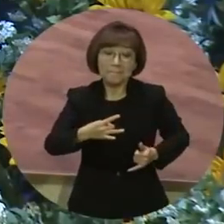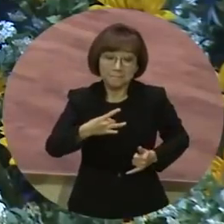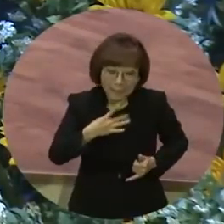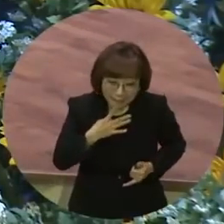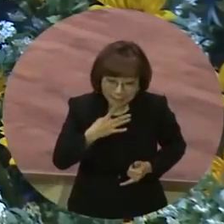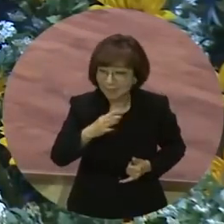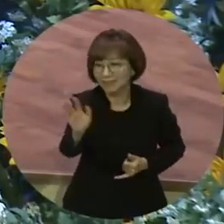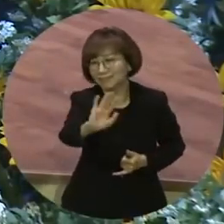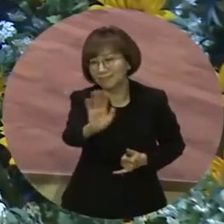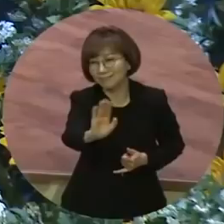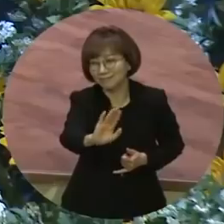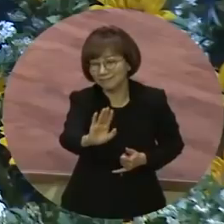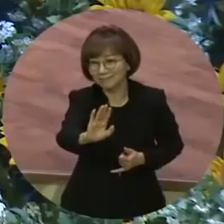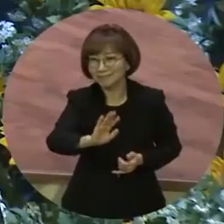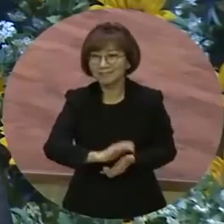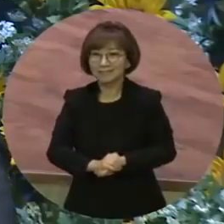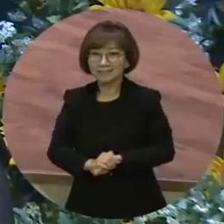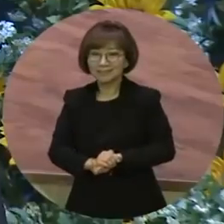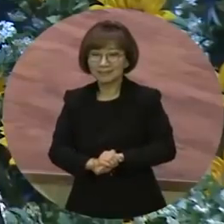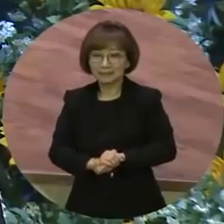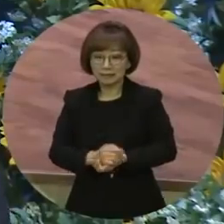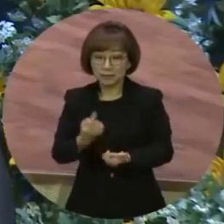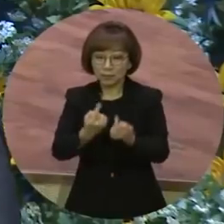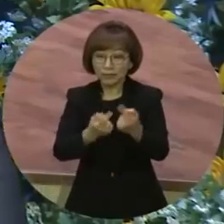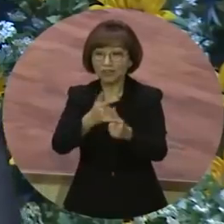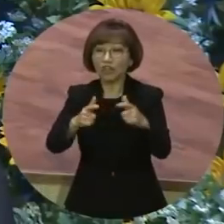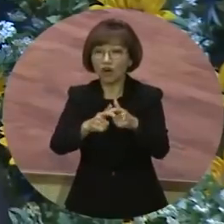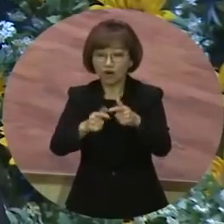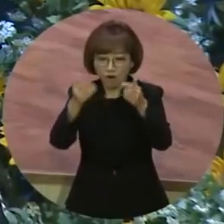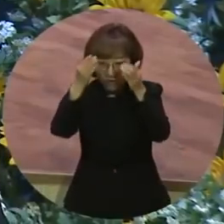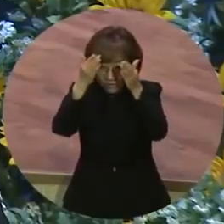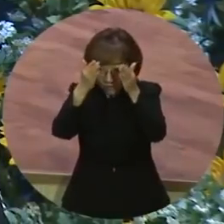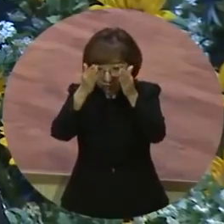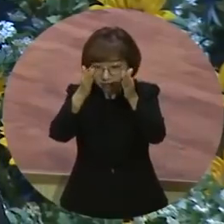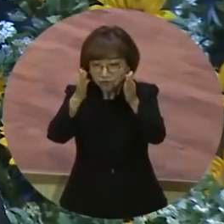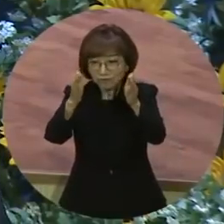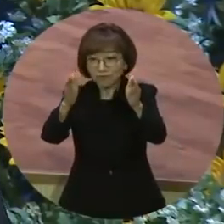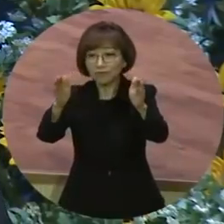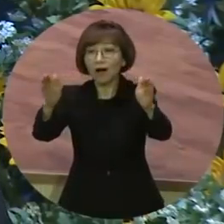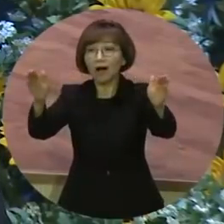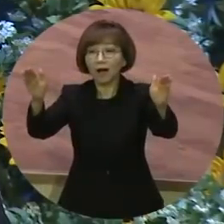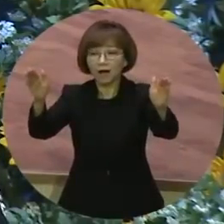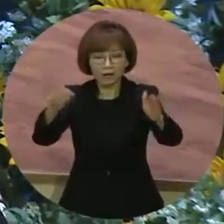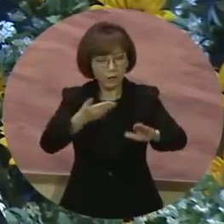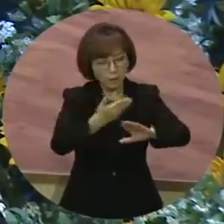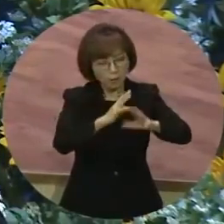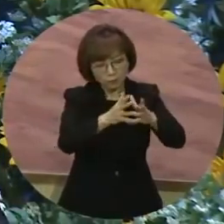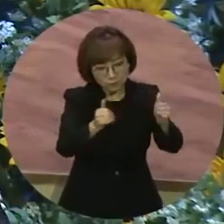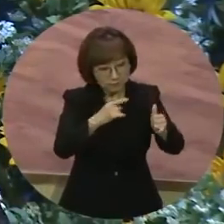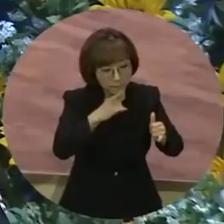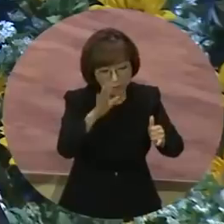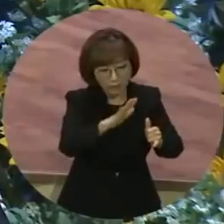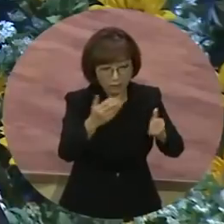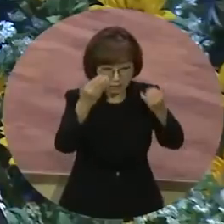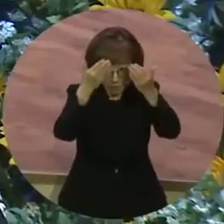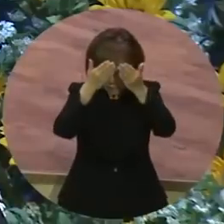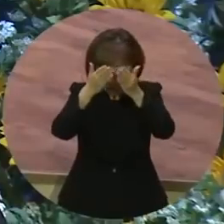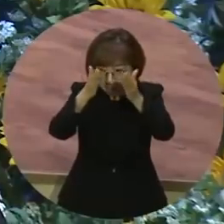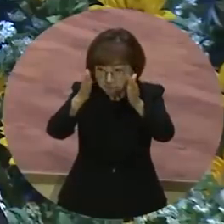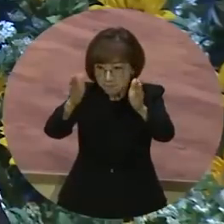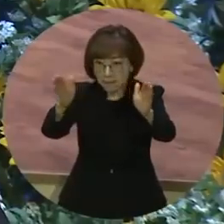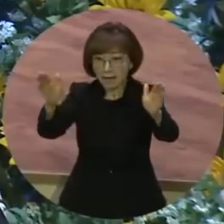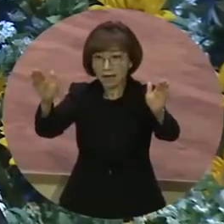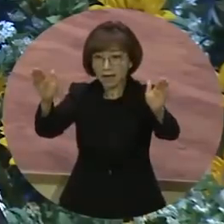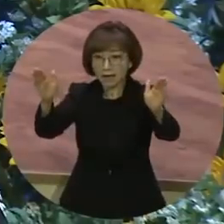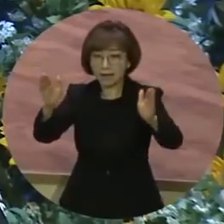나라인데 그런데 더 나아가서 영적 시야를 확 넓히시기 바랍니다. 전혀 우리와 상관없는